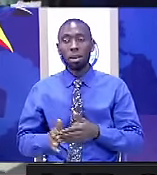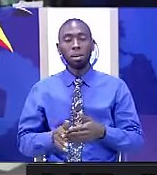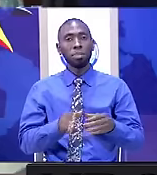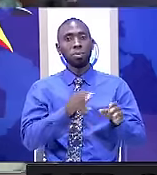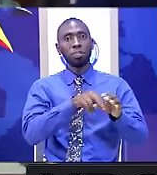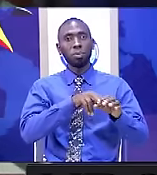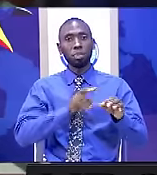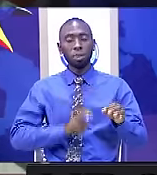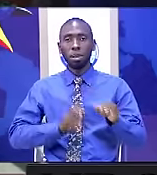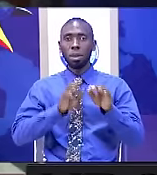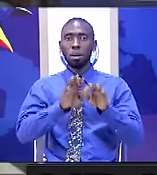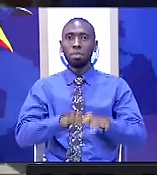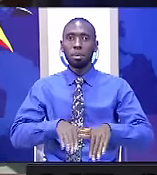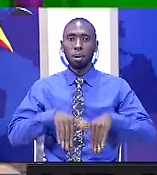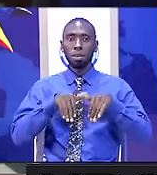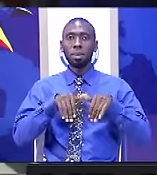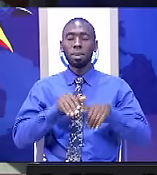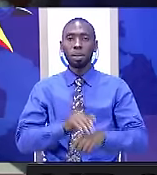okufuluma parliament.